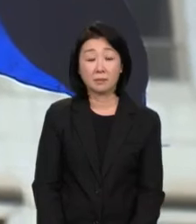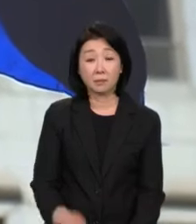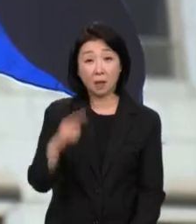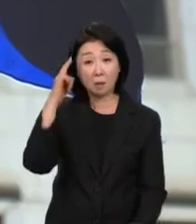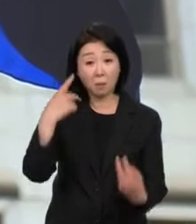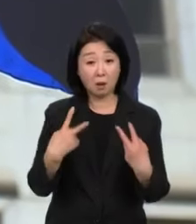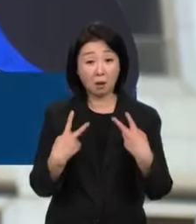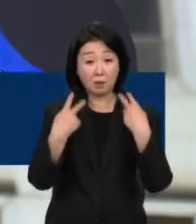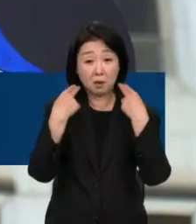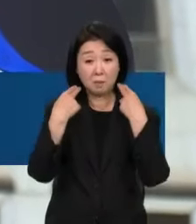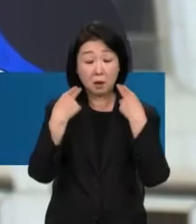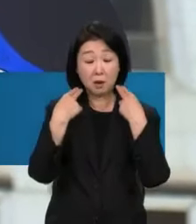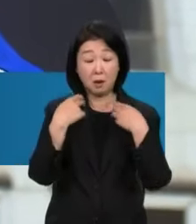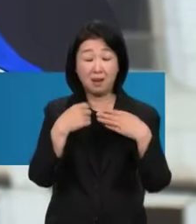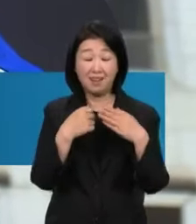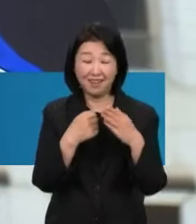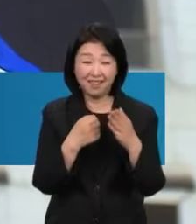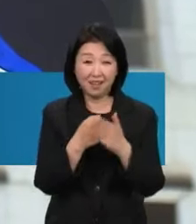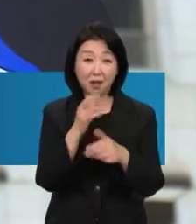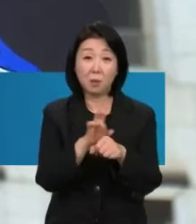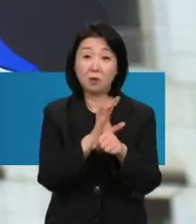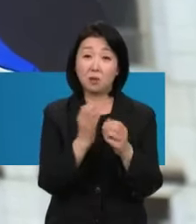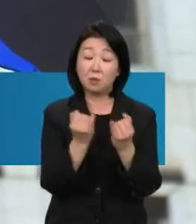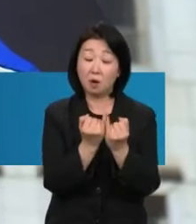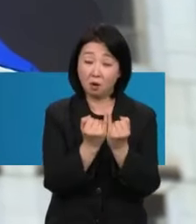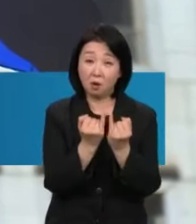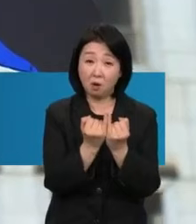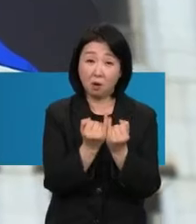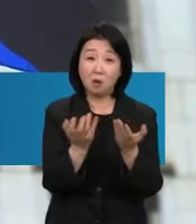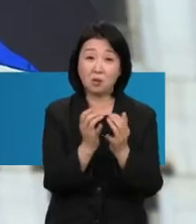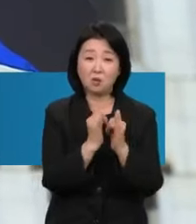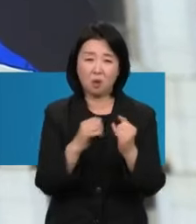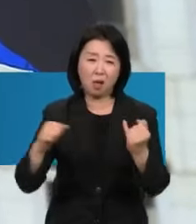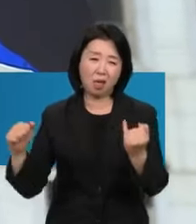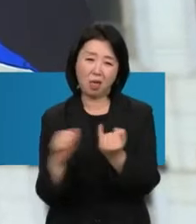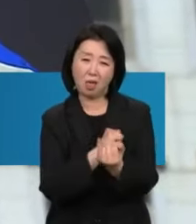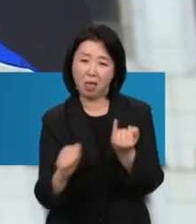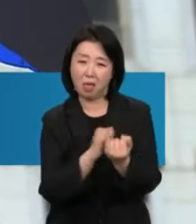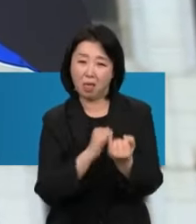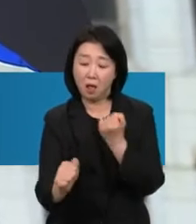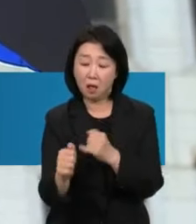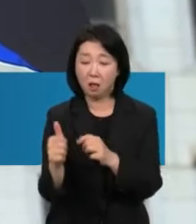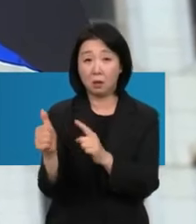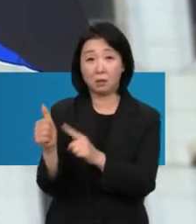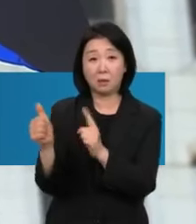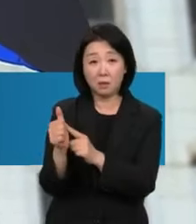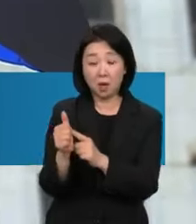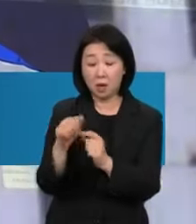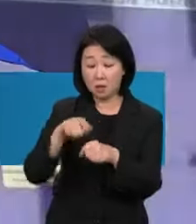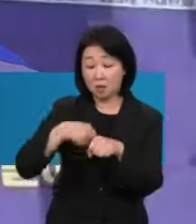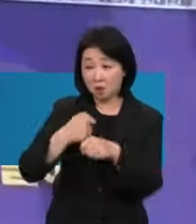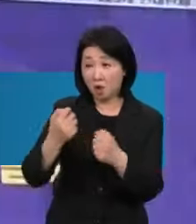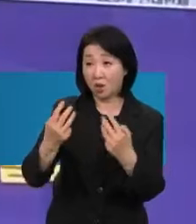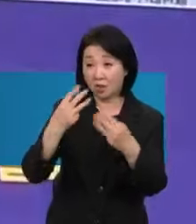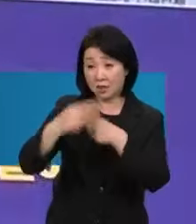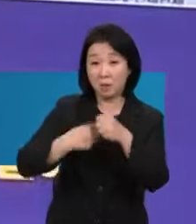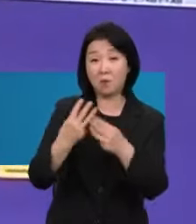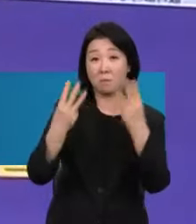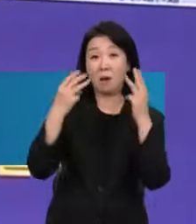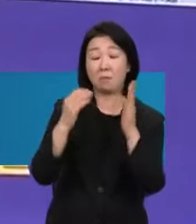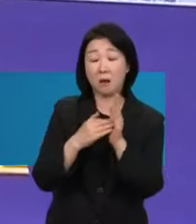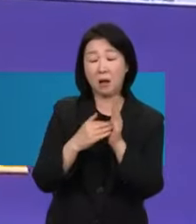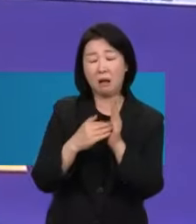머리가 짧다는 이유로 편의점 여직원을 마구 때린 20대 남성이 징역 3년을 받았습니다. 재판부는 이 남성이